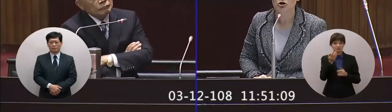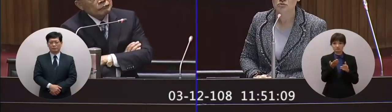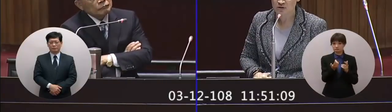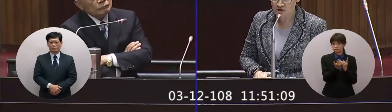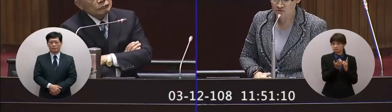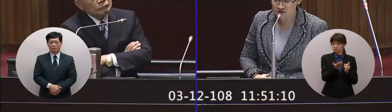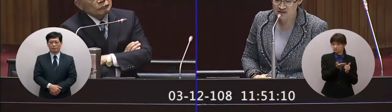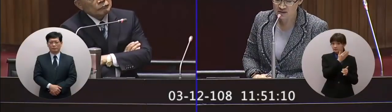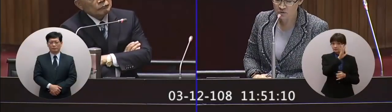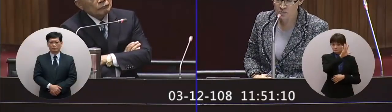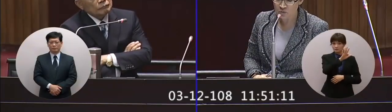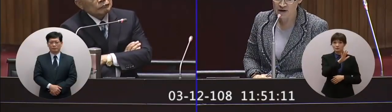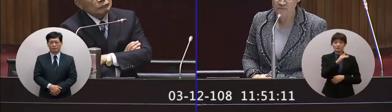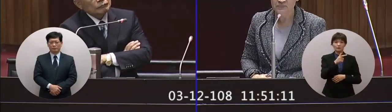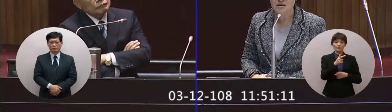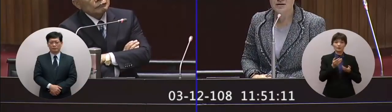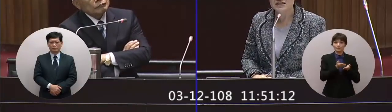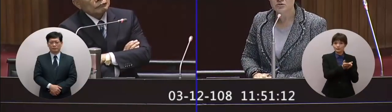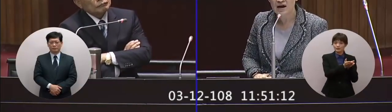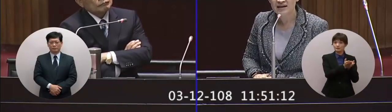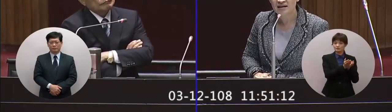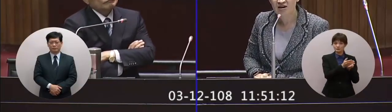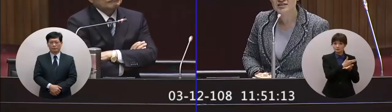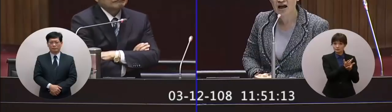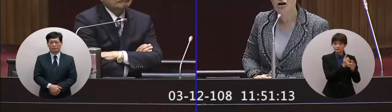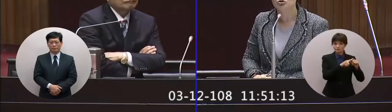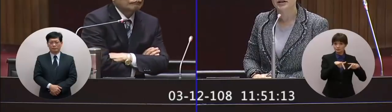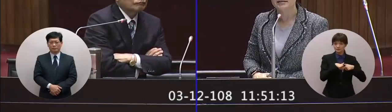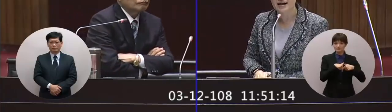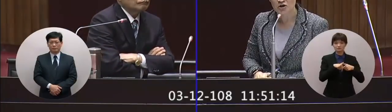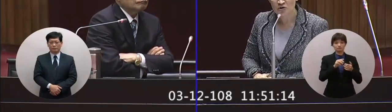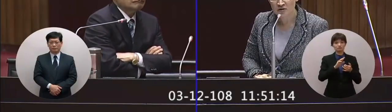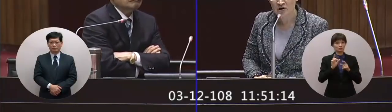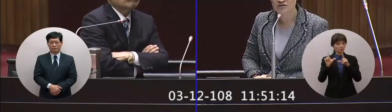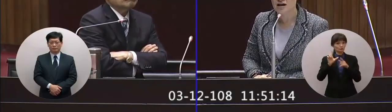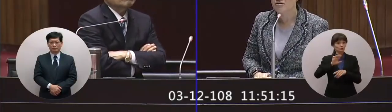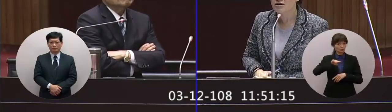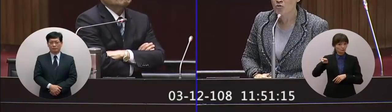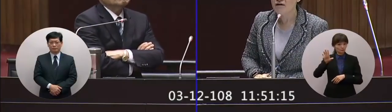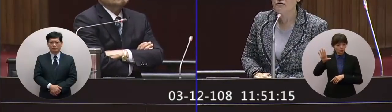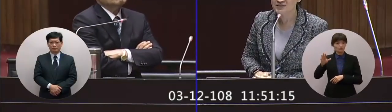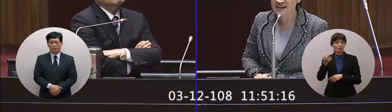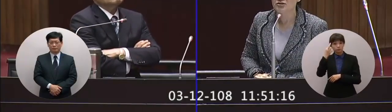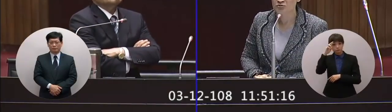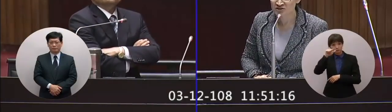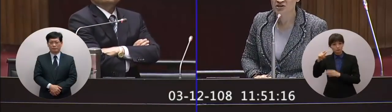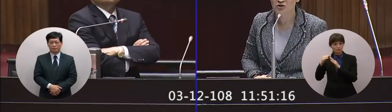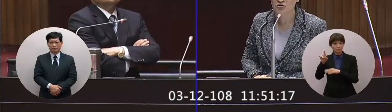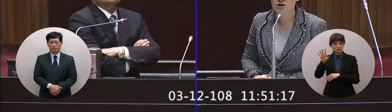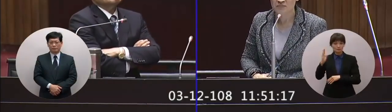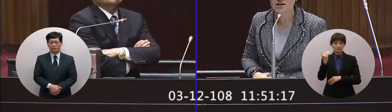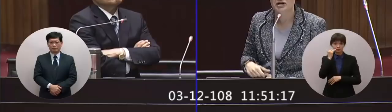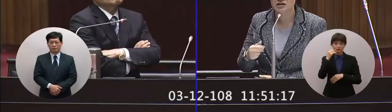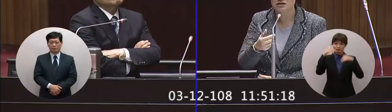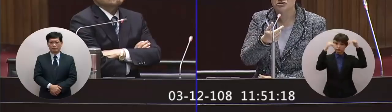的台东有史前博物馆，但是花莲好山好水，当游客碰到刮风下雨的时